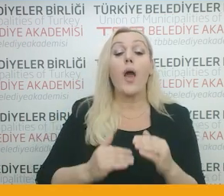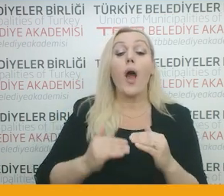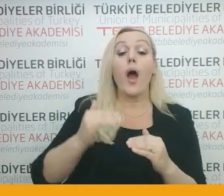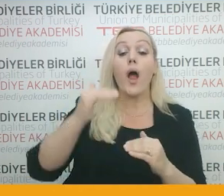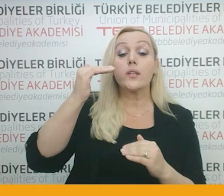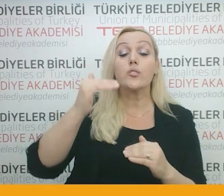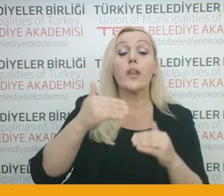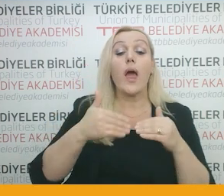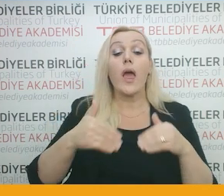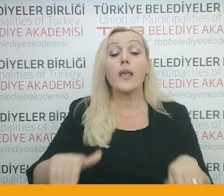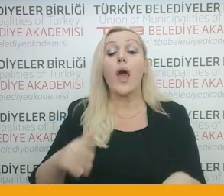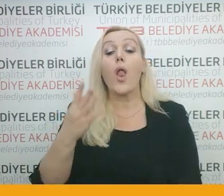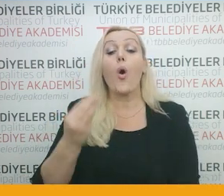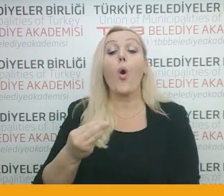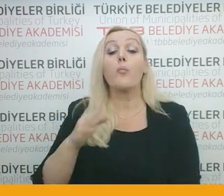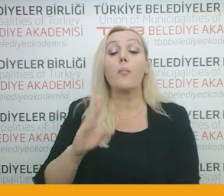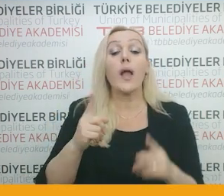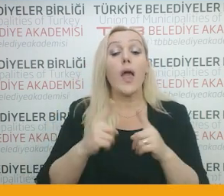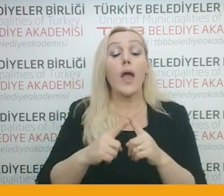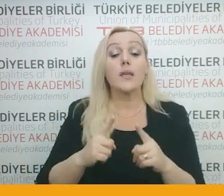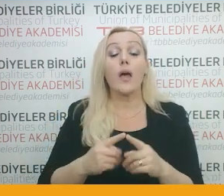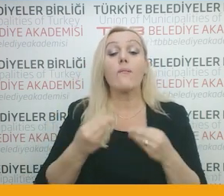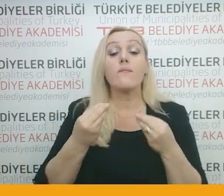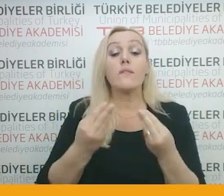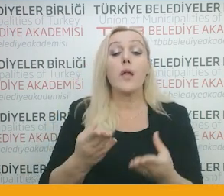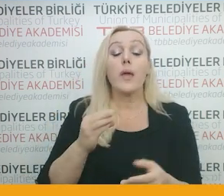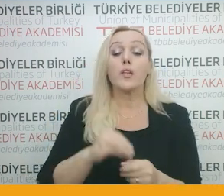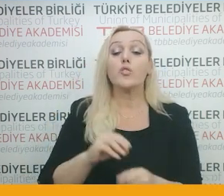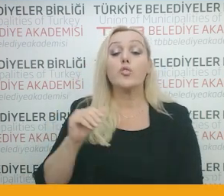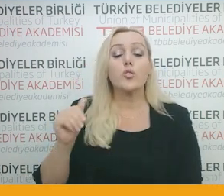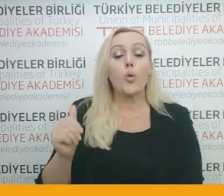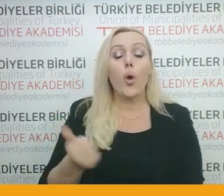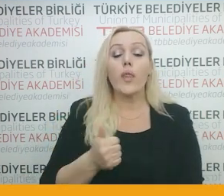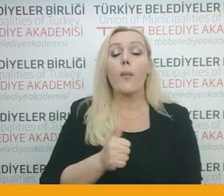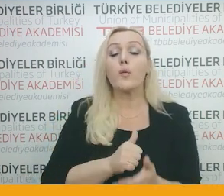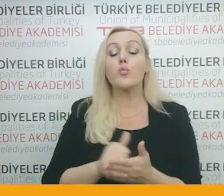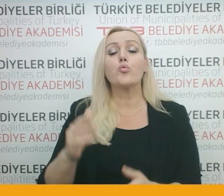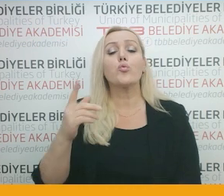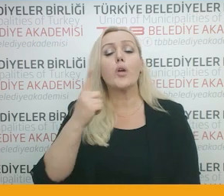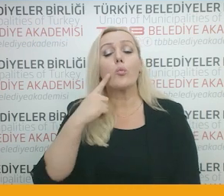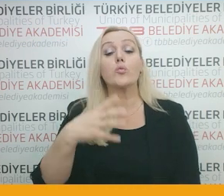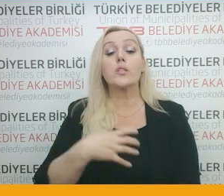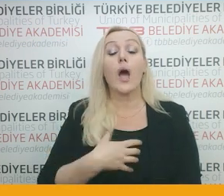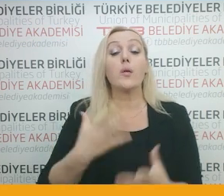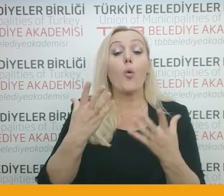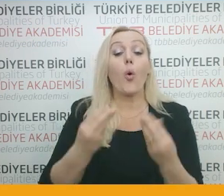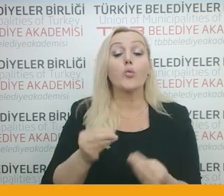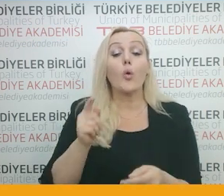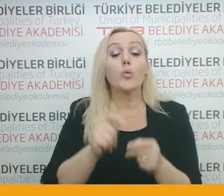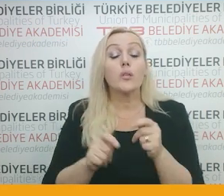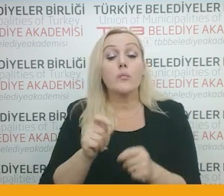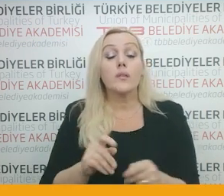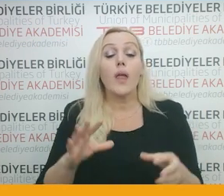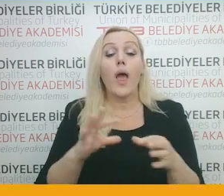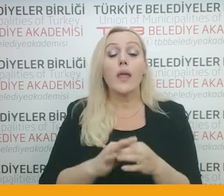artışına da engel olmamak aslında hesap vermek için önemli. Tüm kamu kaynaklarının kullanılmasıyla ilgili kullanılan